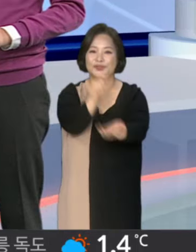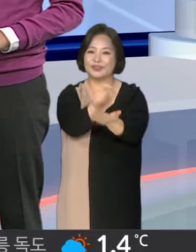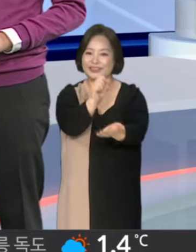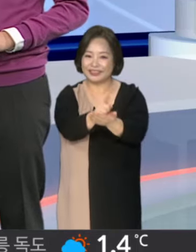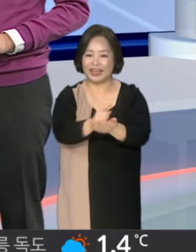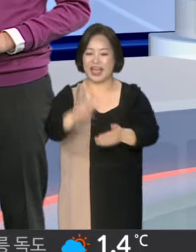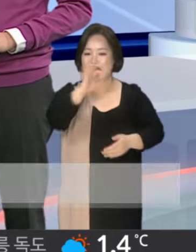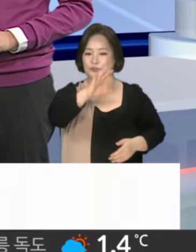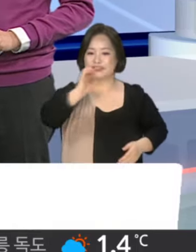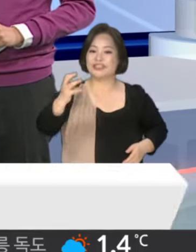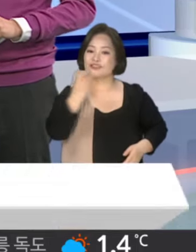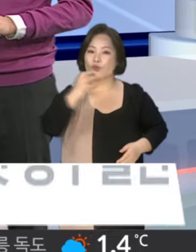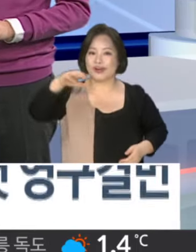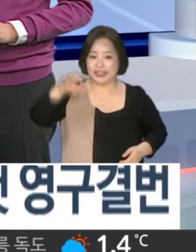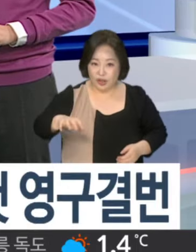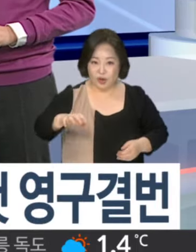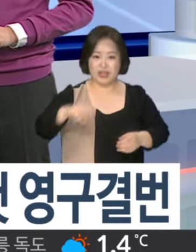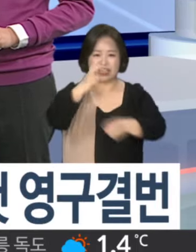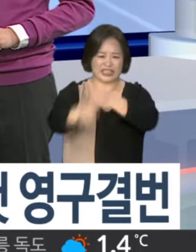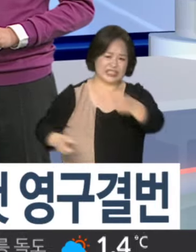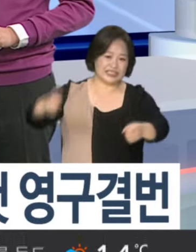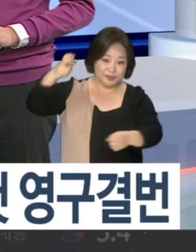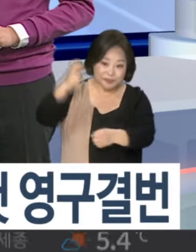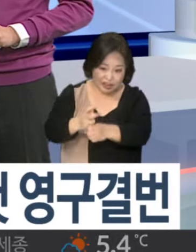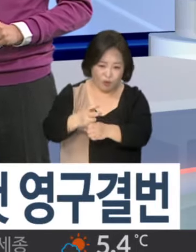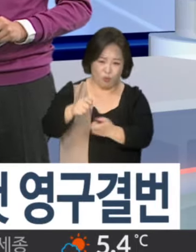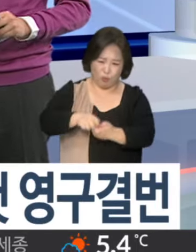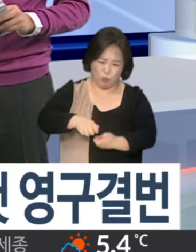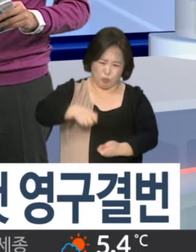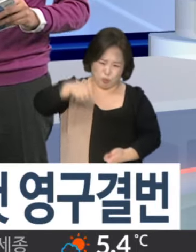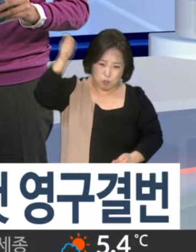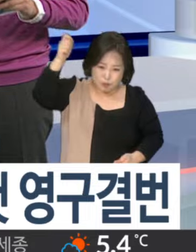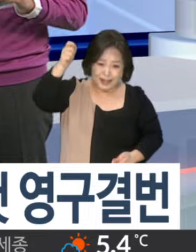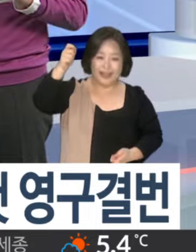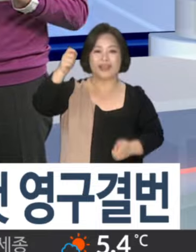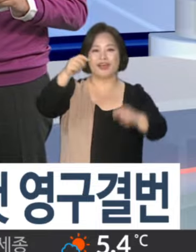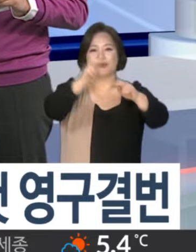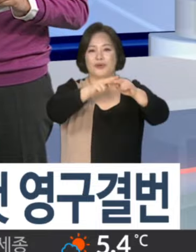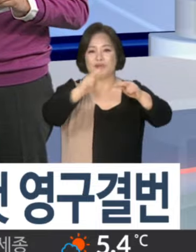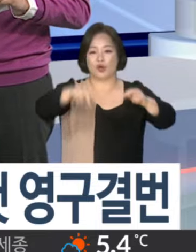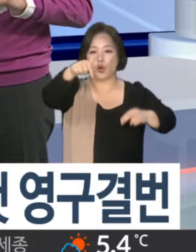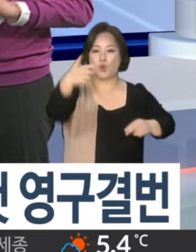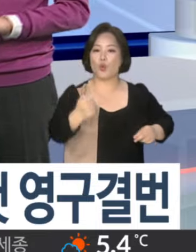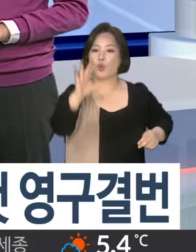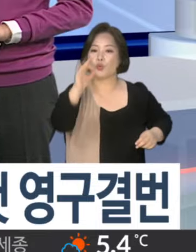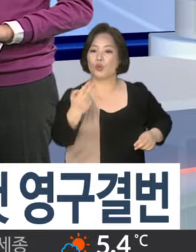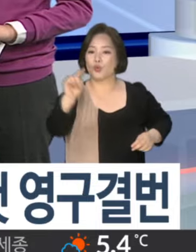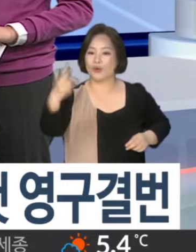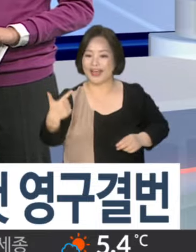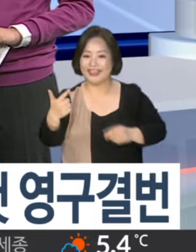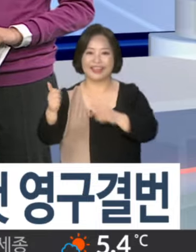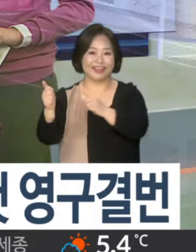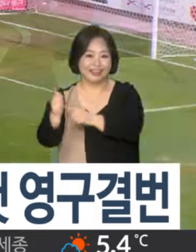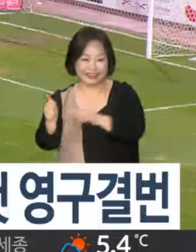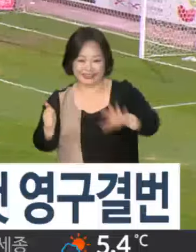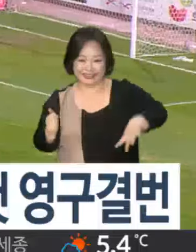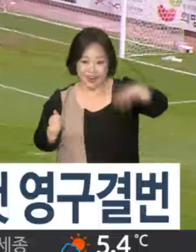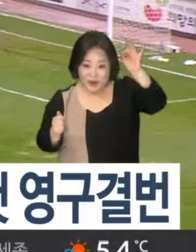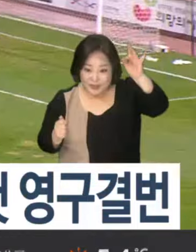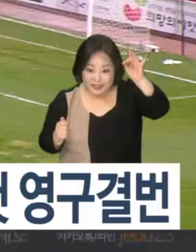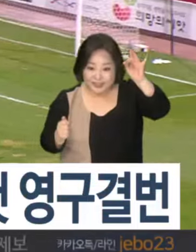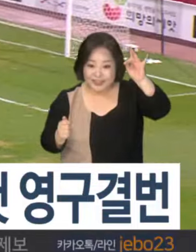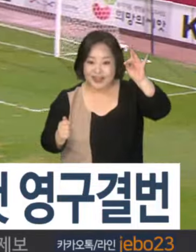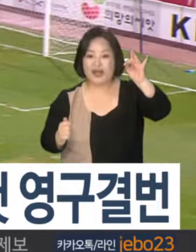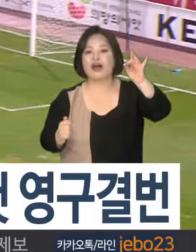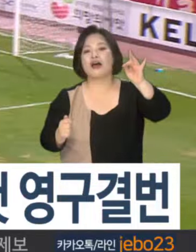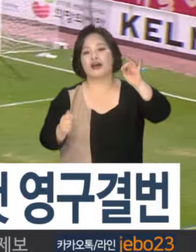예이 FC 서울에서만 20년의 선수 생활을 하고 축구화를 버는 고요한 선수는요 9단 역사상 처음으로